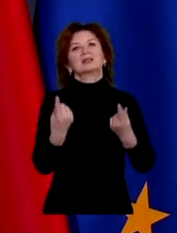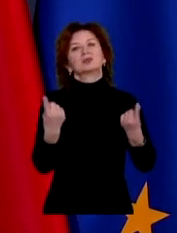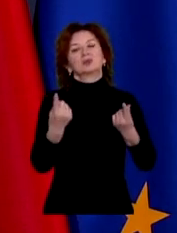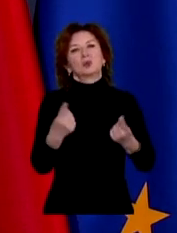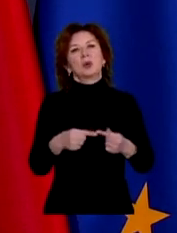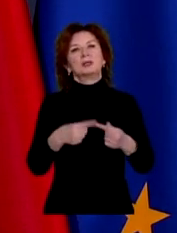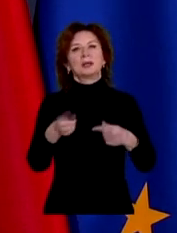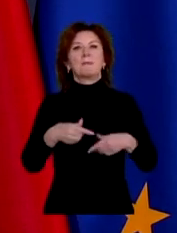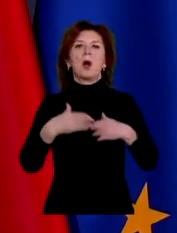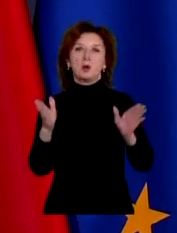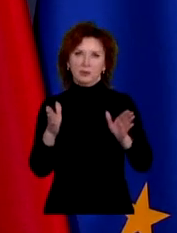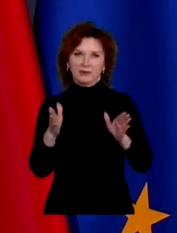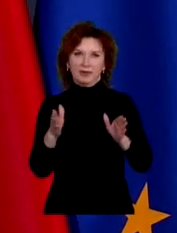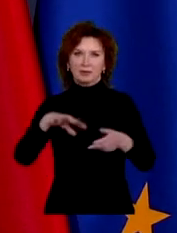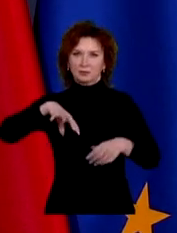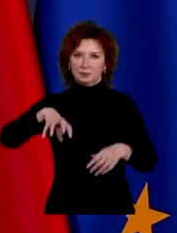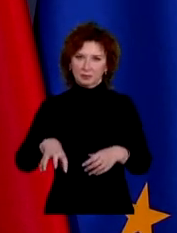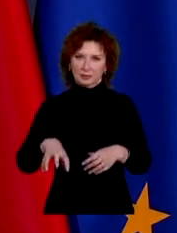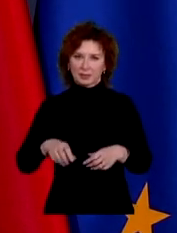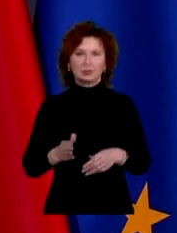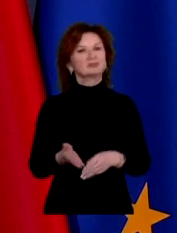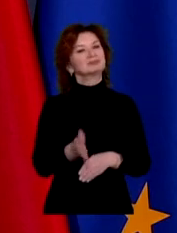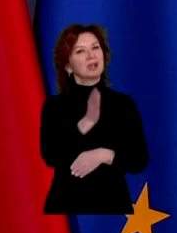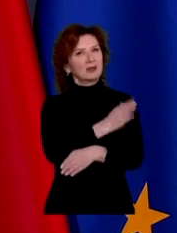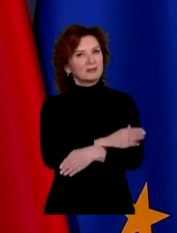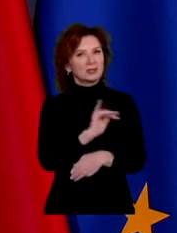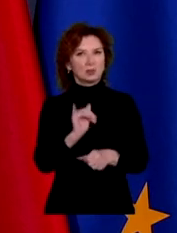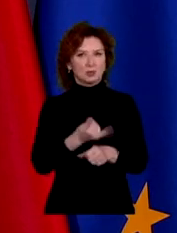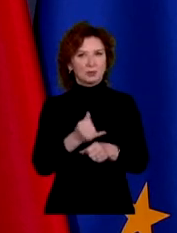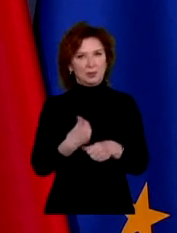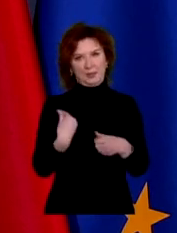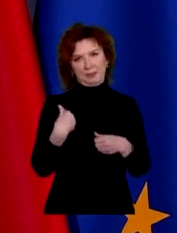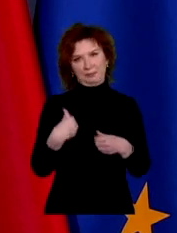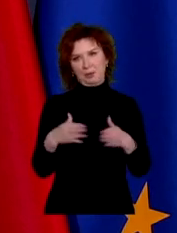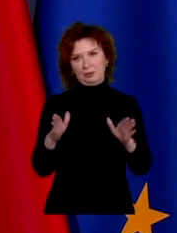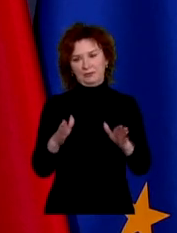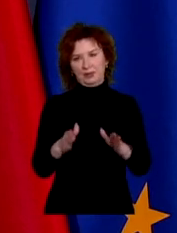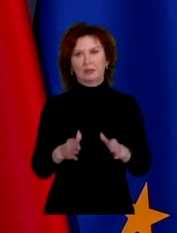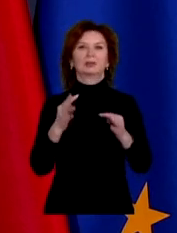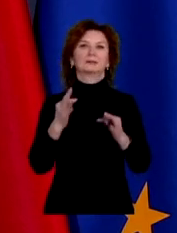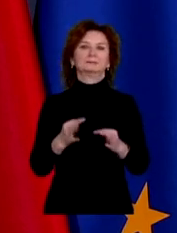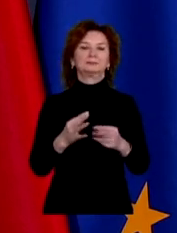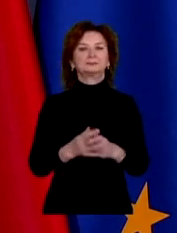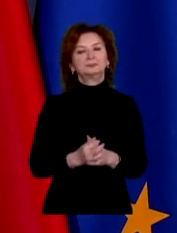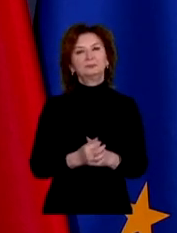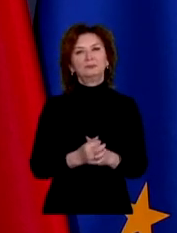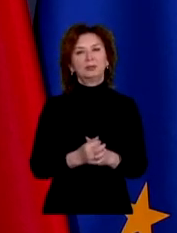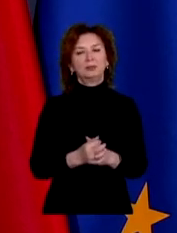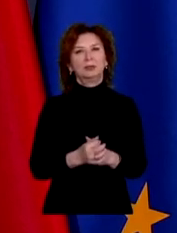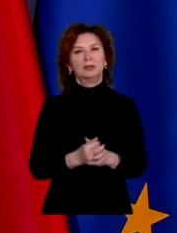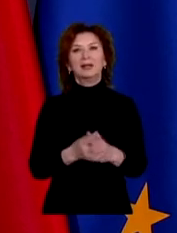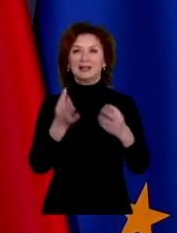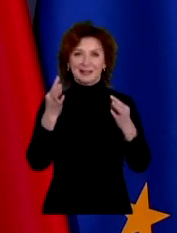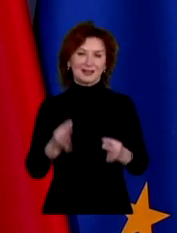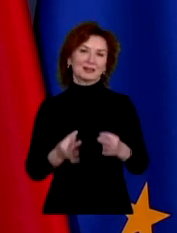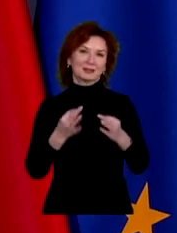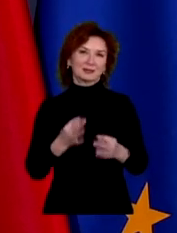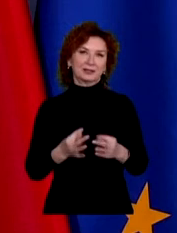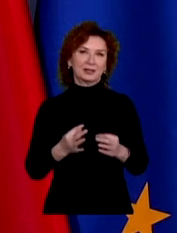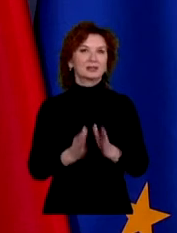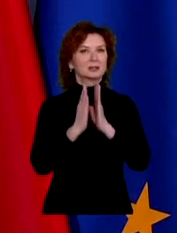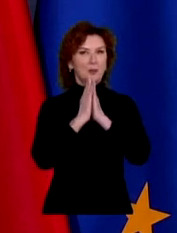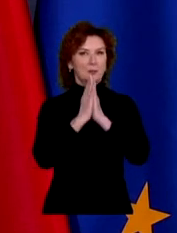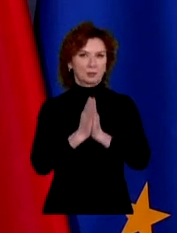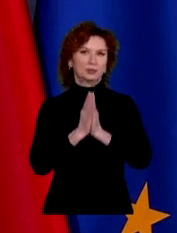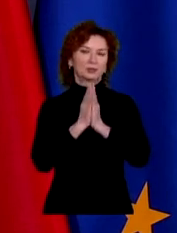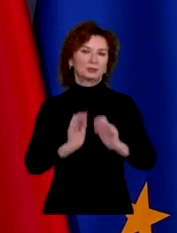które zostały otwarte w zeszły piątek. W związku z tym taka informacja najwcześniej w przyszłym tygodniu. Na ten moment apelujemy o to, aby